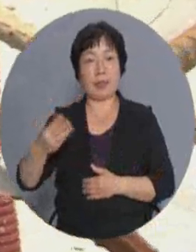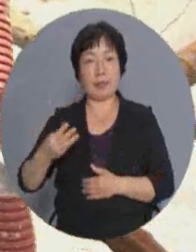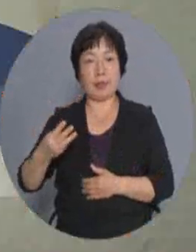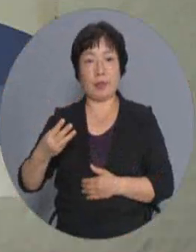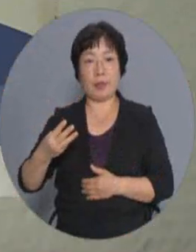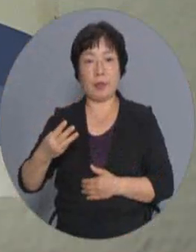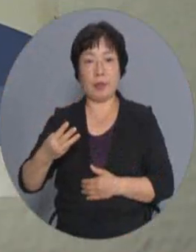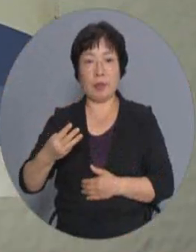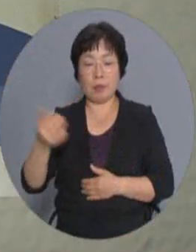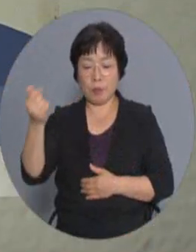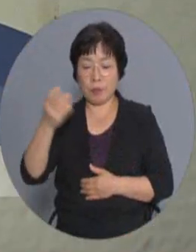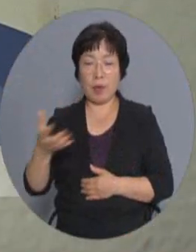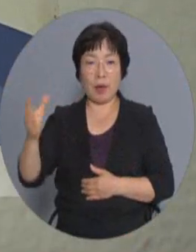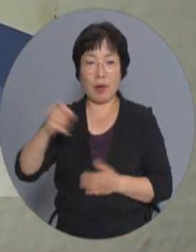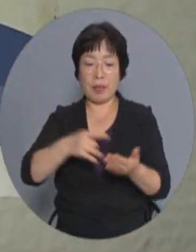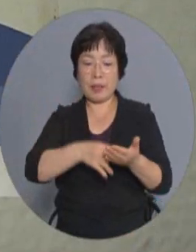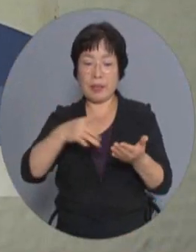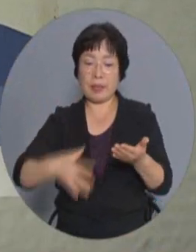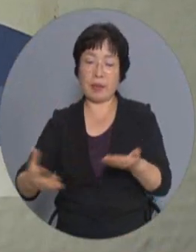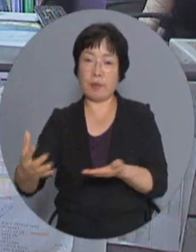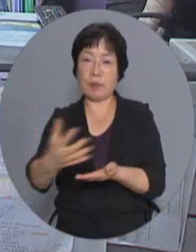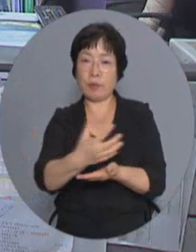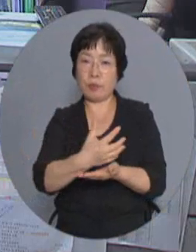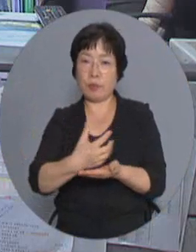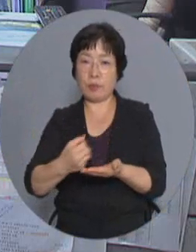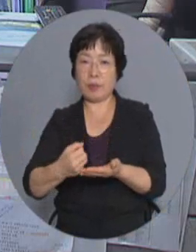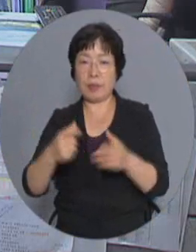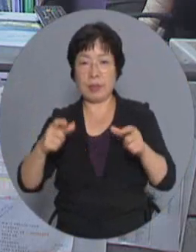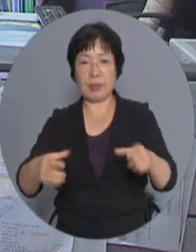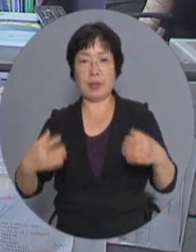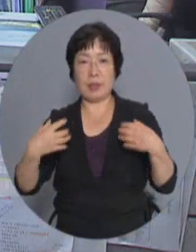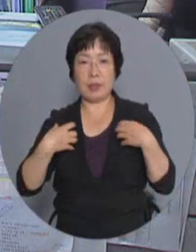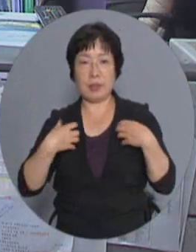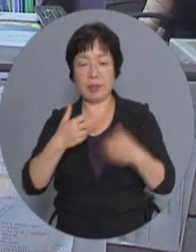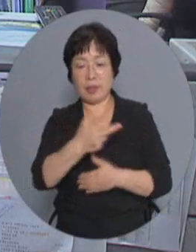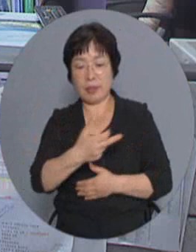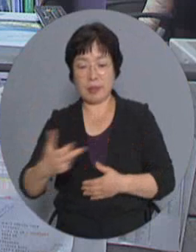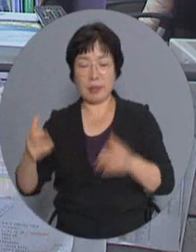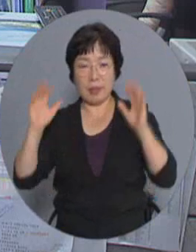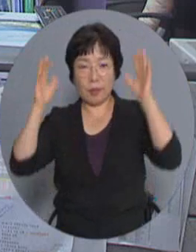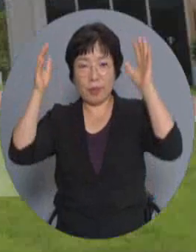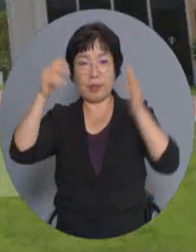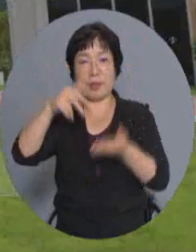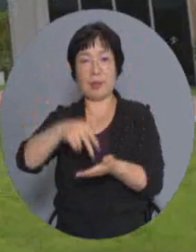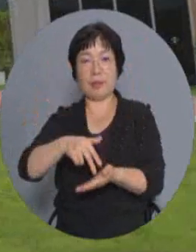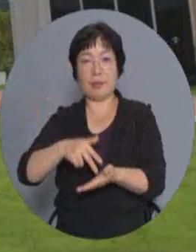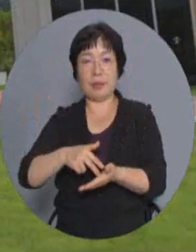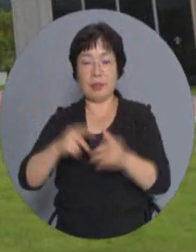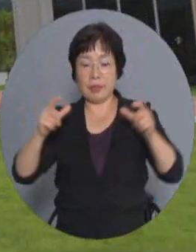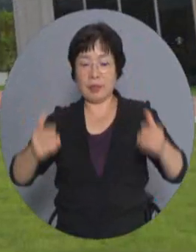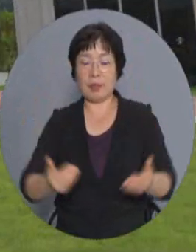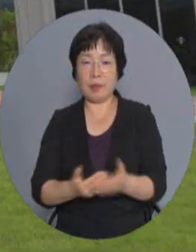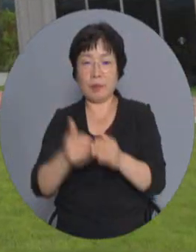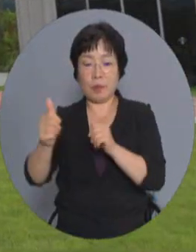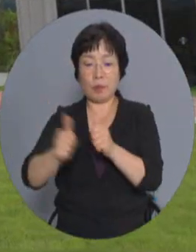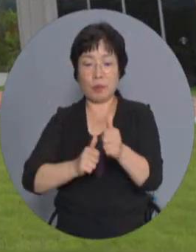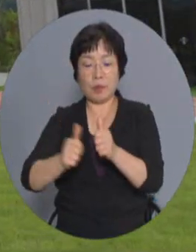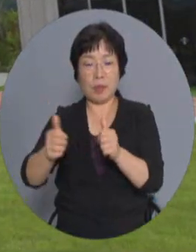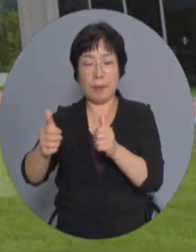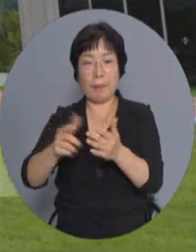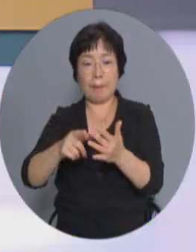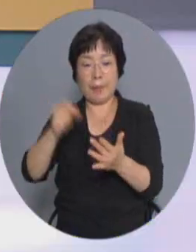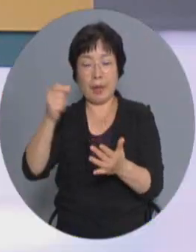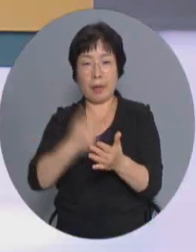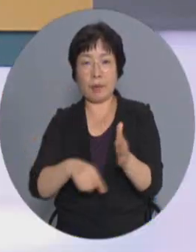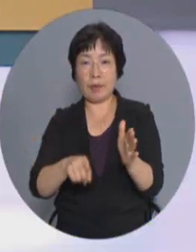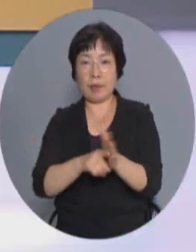달하고 수백억 원의 세수 확보가 예상돼 지자체도 크게 환영하고 있습니다. 지역 활성화 투자 펀드를 유치하기